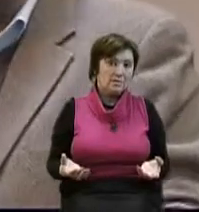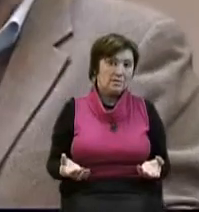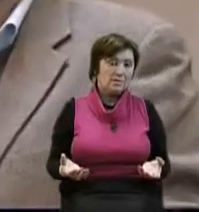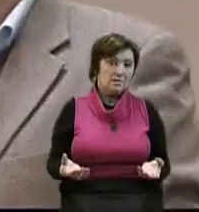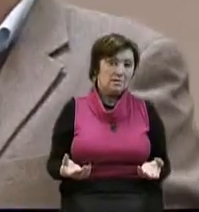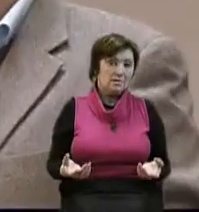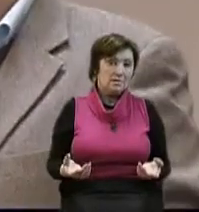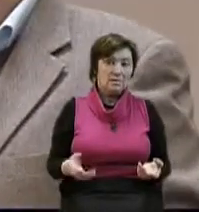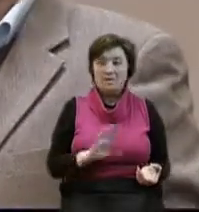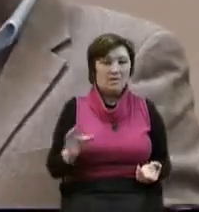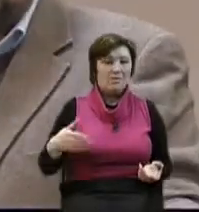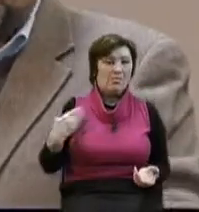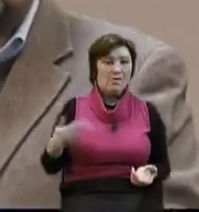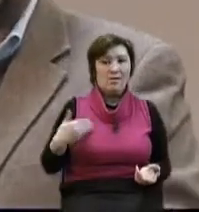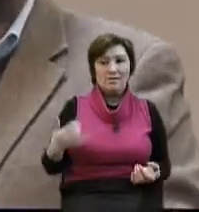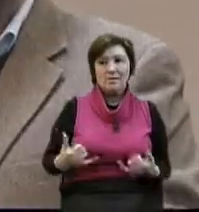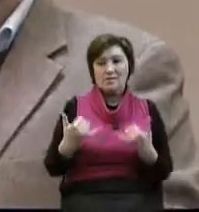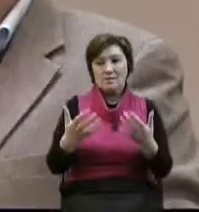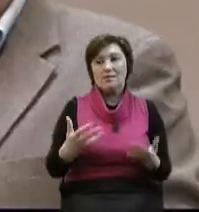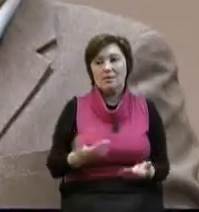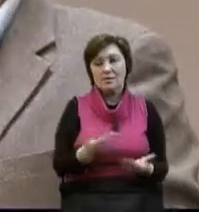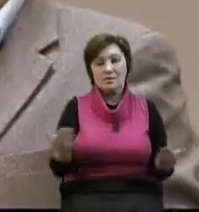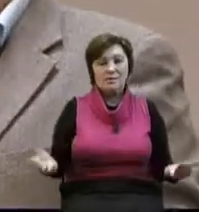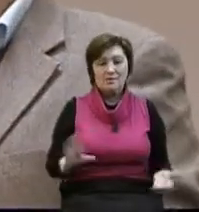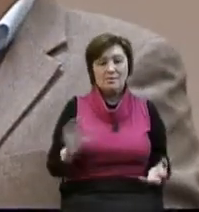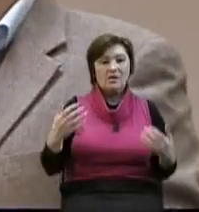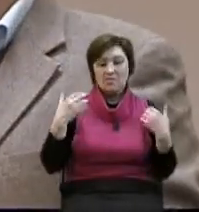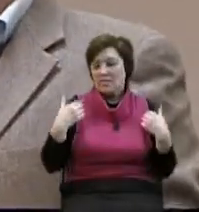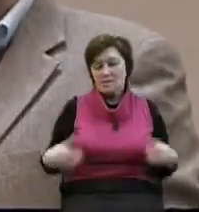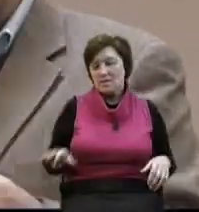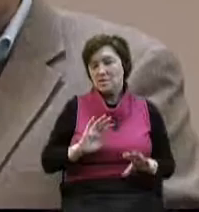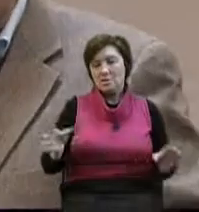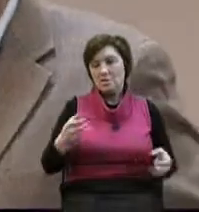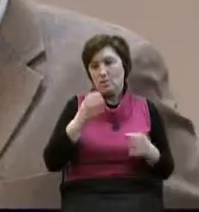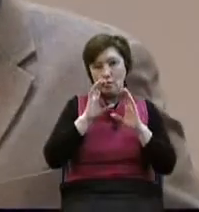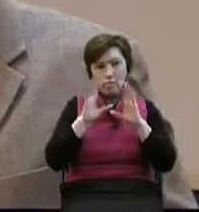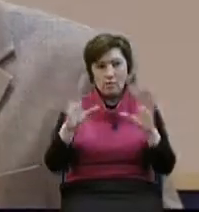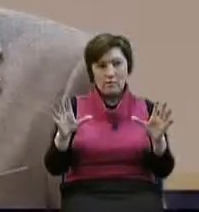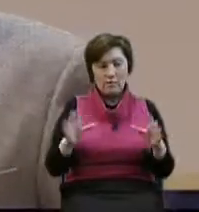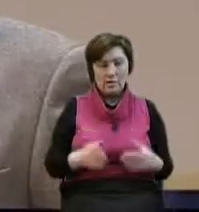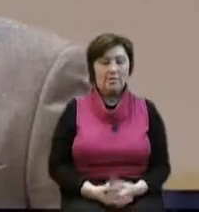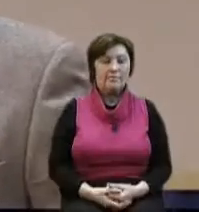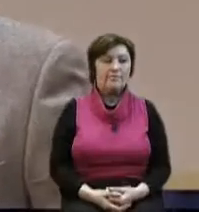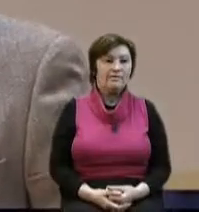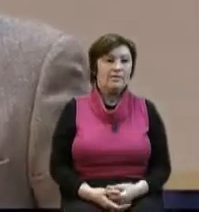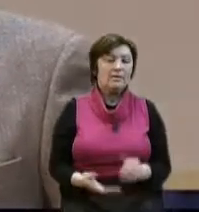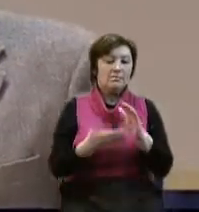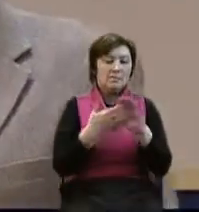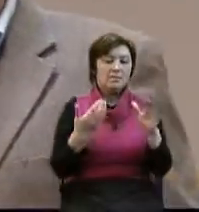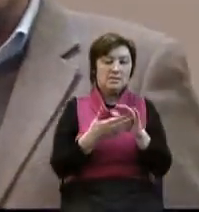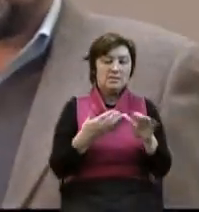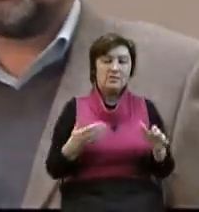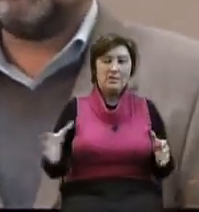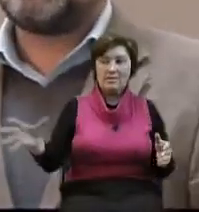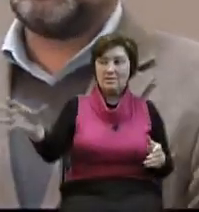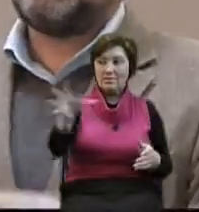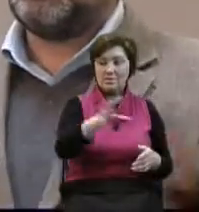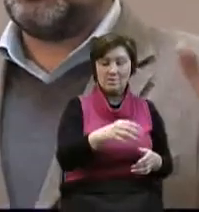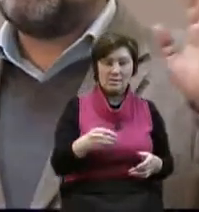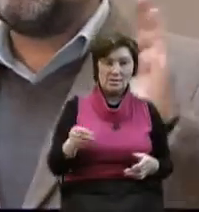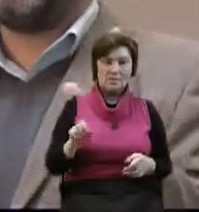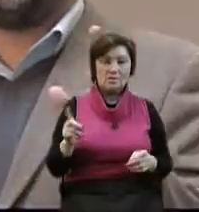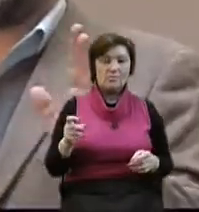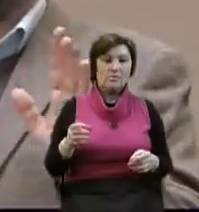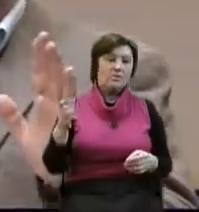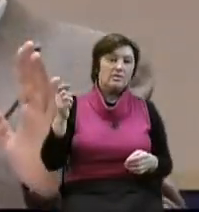Это не полезно для нас, ни духовно, ни физически. Поэтому, конечно же, я призываю и себя, и вас, чтобы мы просто в